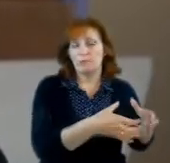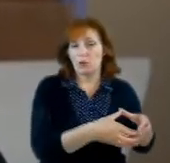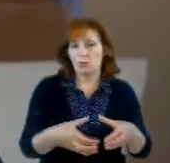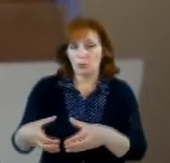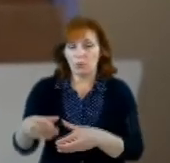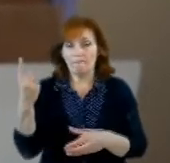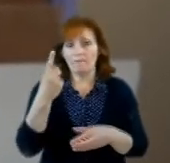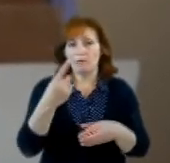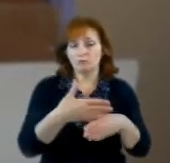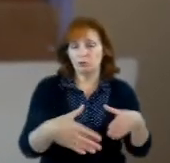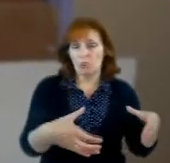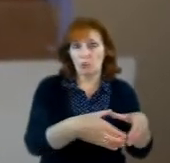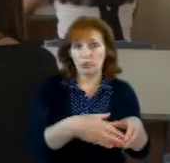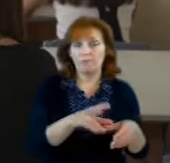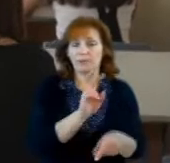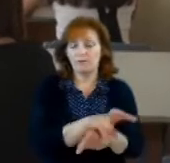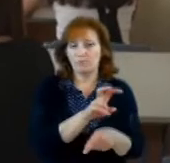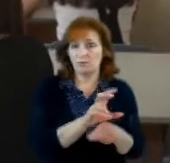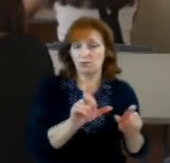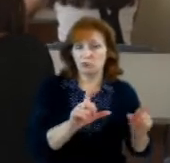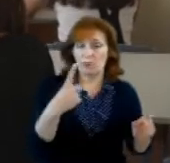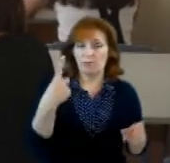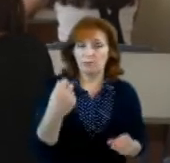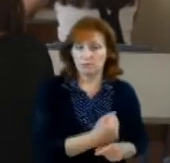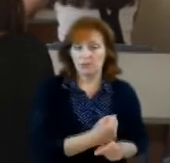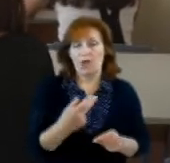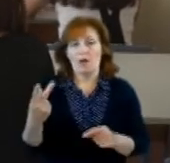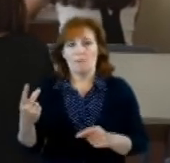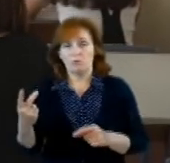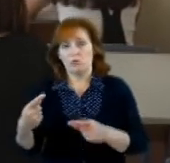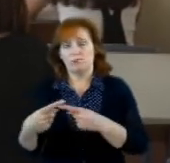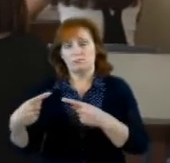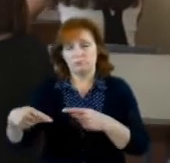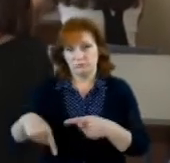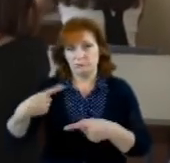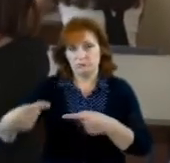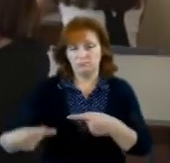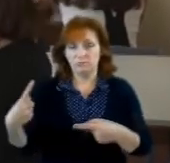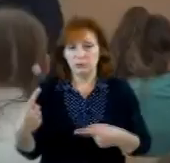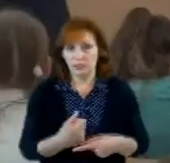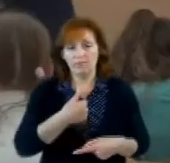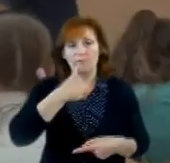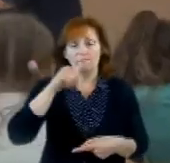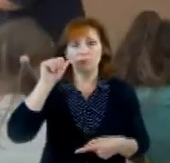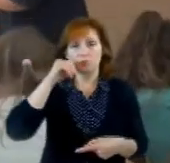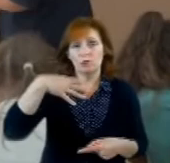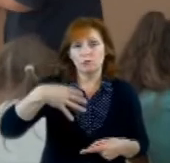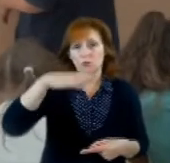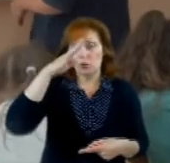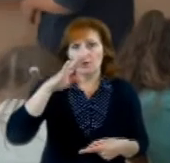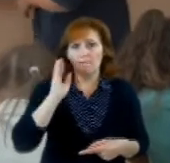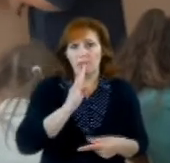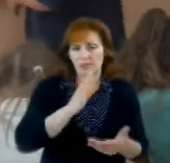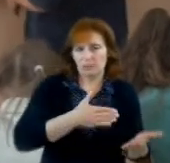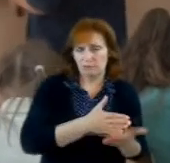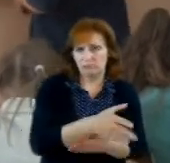учнів відвідує заняття на одному тижні, інша – на наступному. Вчора близько 40 батьків учнів школи номер 19 прийшли до